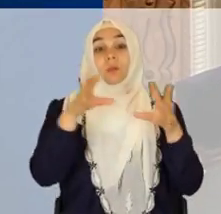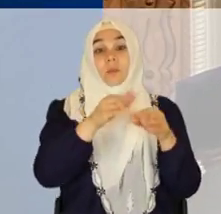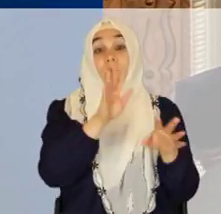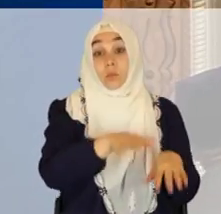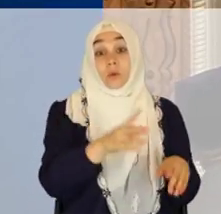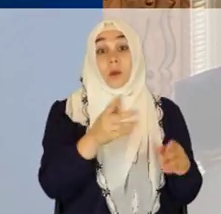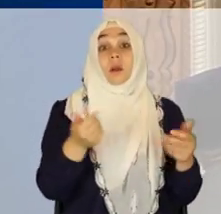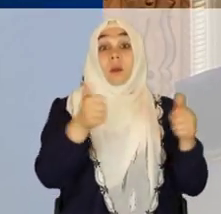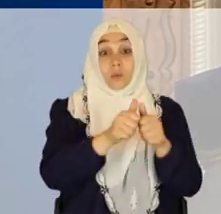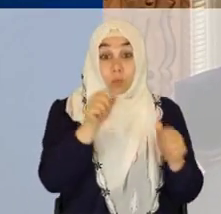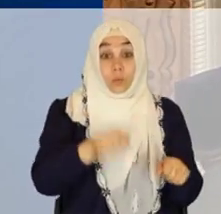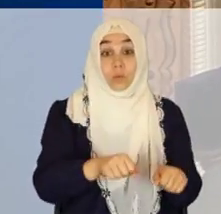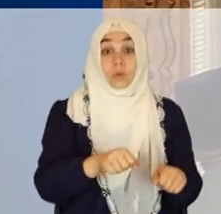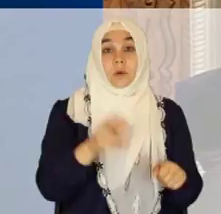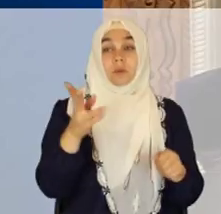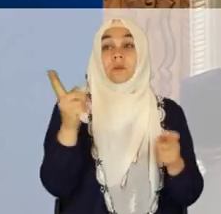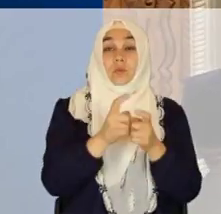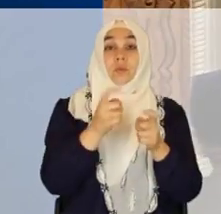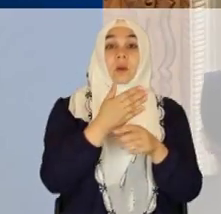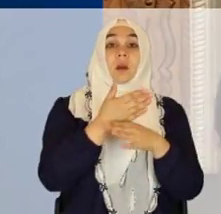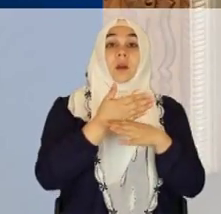ketadigan bo'lsa ham, bular urushib umuman ajratib yuboradi.